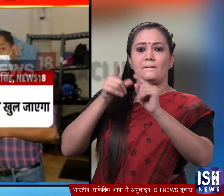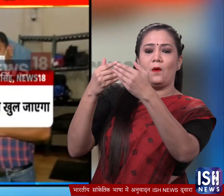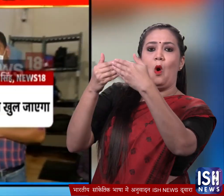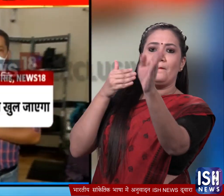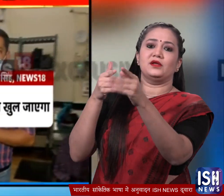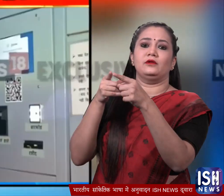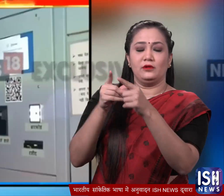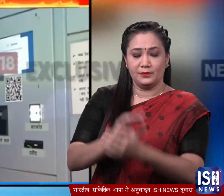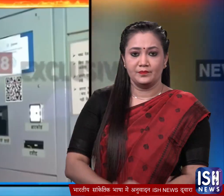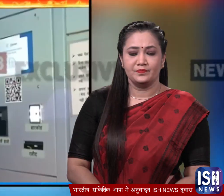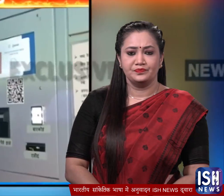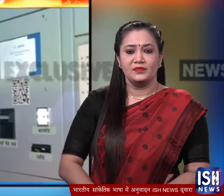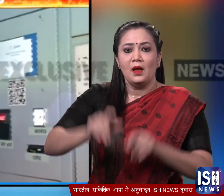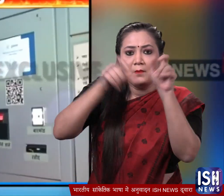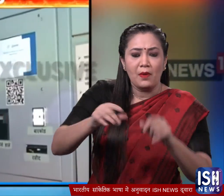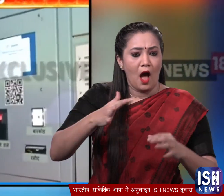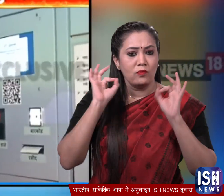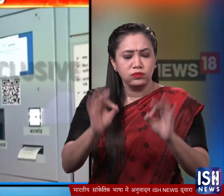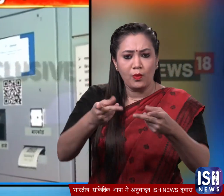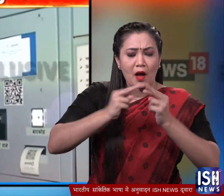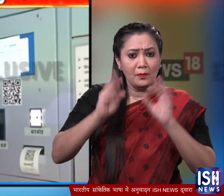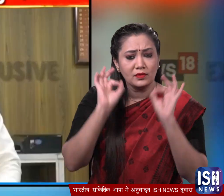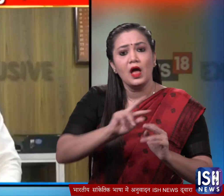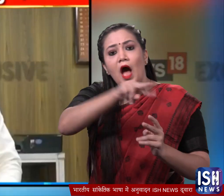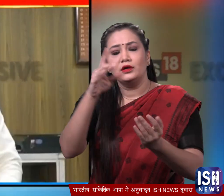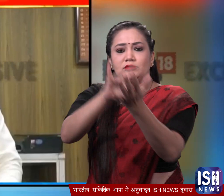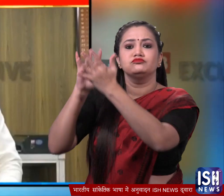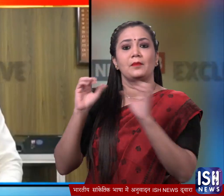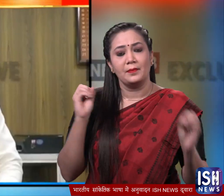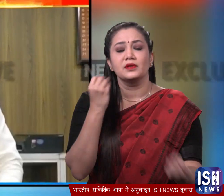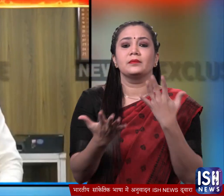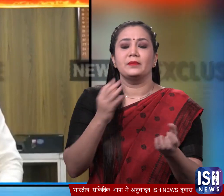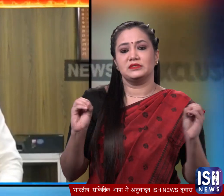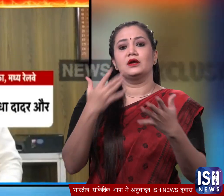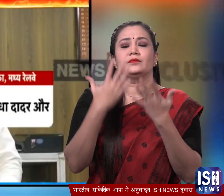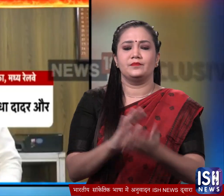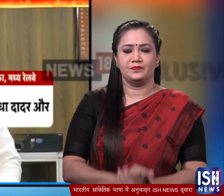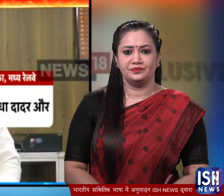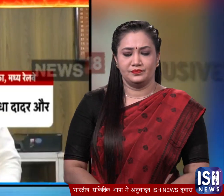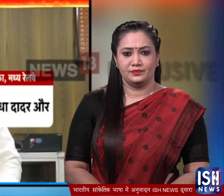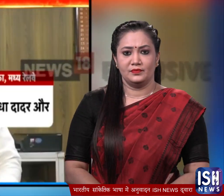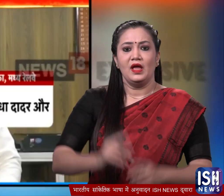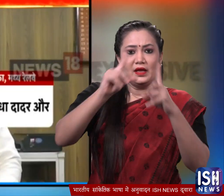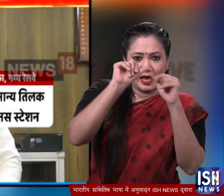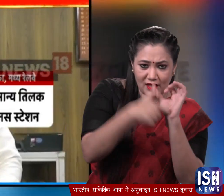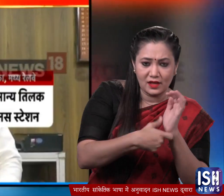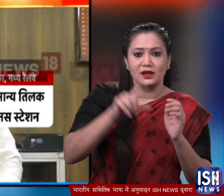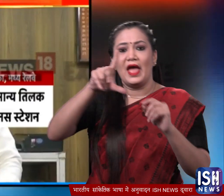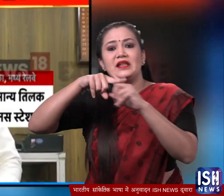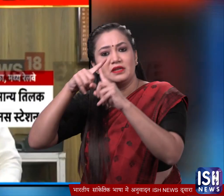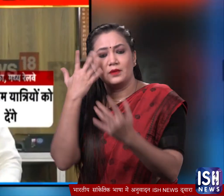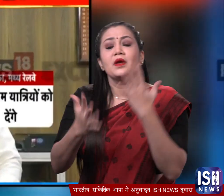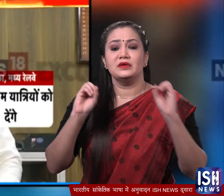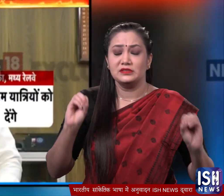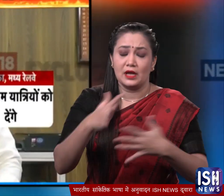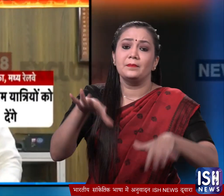है वो आपका खुल जाएगा। लोगों से अच्छा रिस्पांस मिलने के बाद रेलवे इसे दूसरे स्टेशनों पर भी लगाने पर विचार कर रही है। वो सुविधा दादरा और LPT स्टेशन